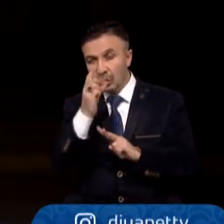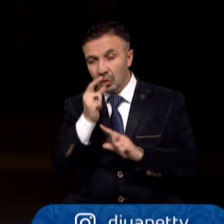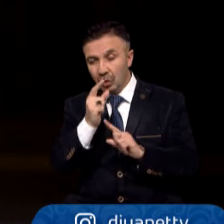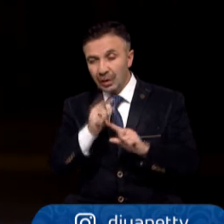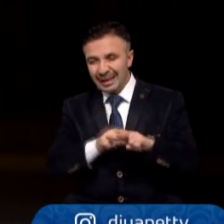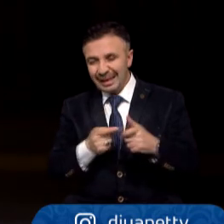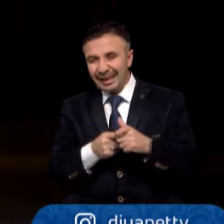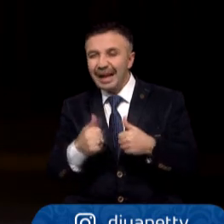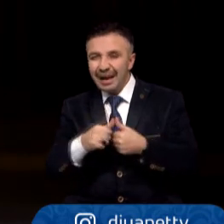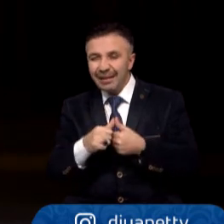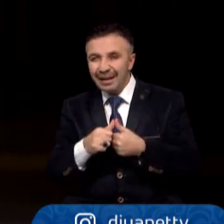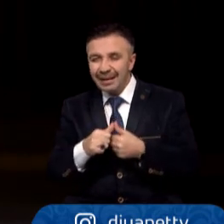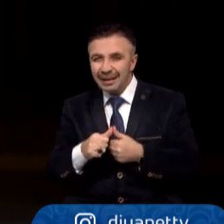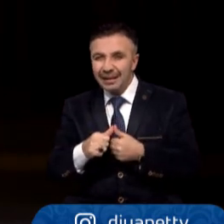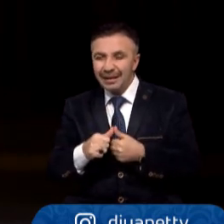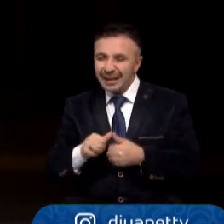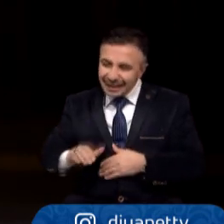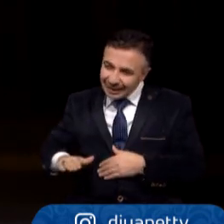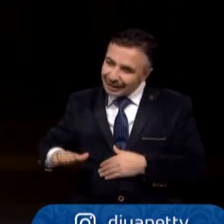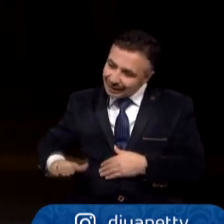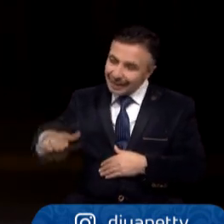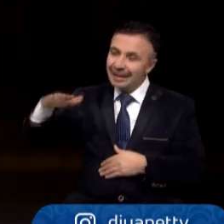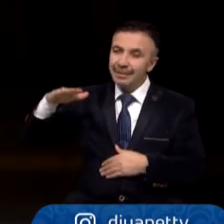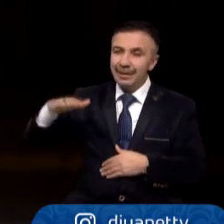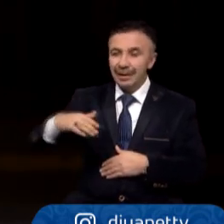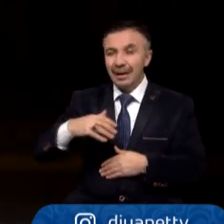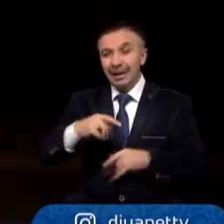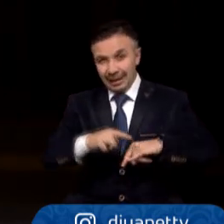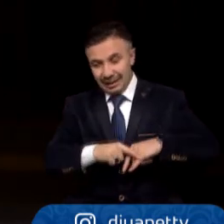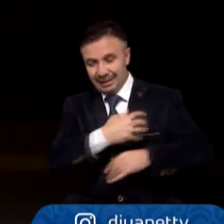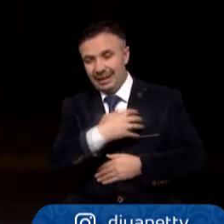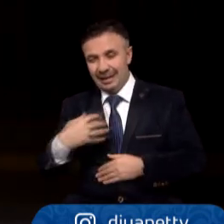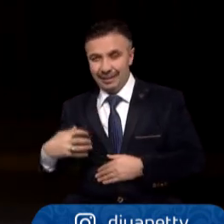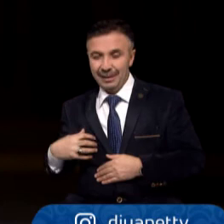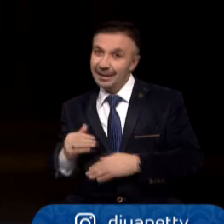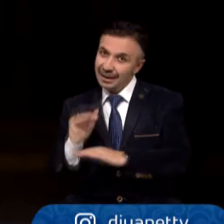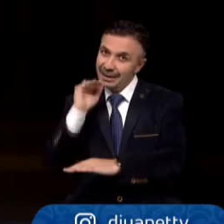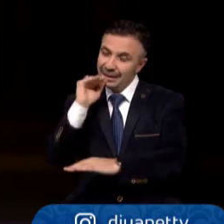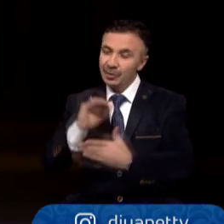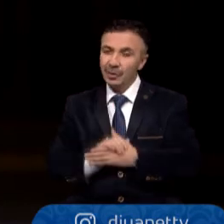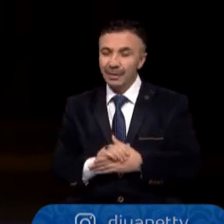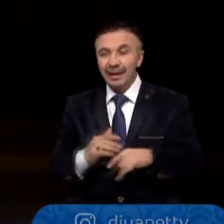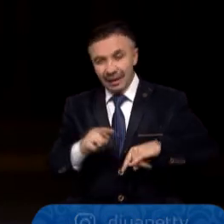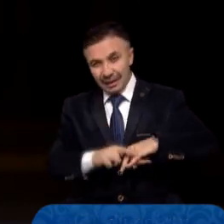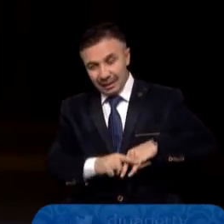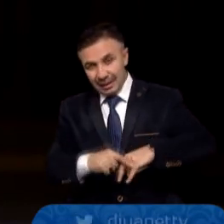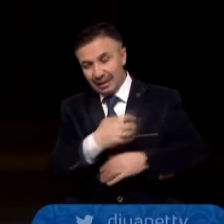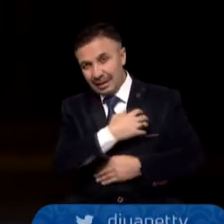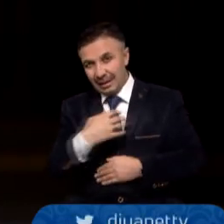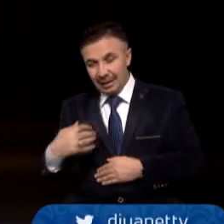Büyümüş ve evlenecek yaşa gelmişti ya Hatice annemizle hayatta